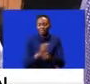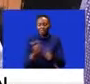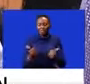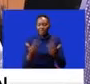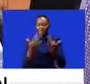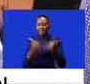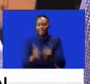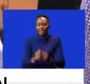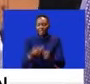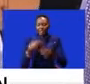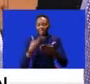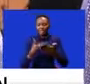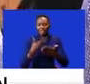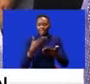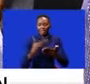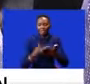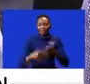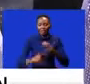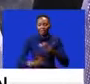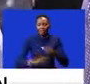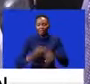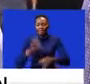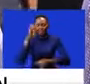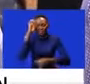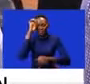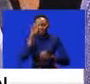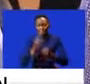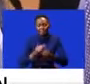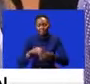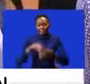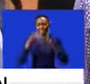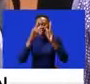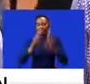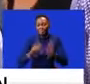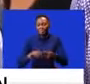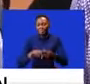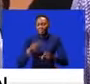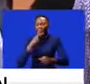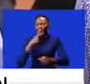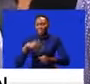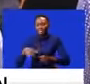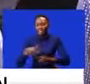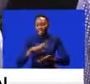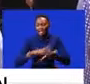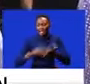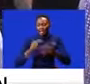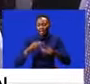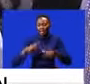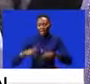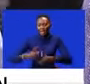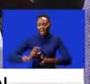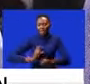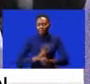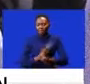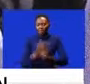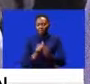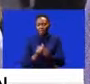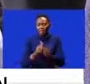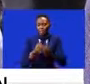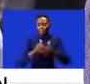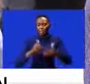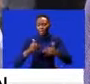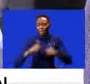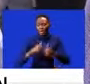ni migao masomo Ministry of Education bade ma Kisumu gi bade ma Nyanza kuom yienwa initially ni wan gi tatudu shida moko matindo